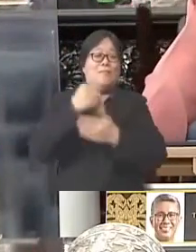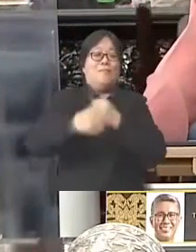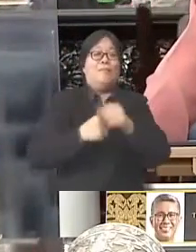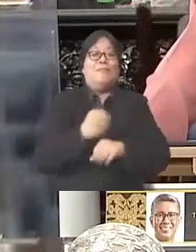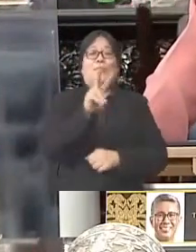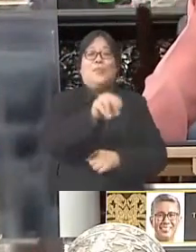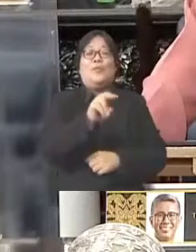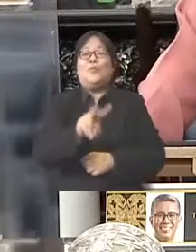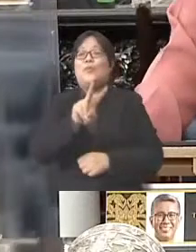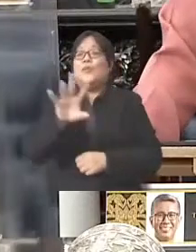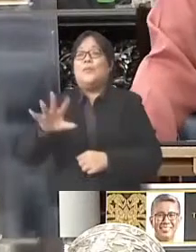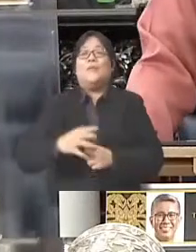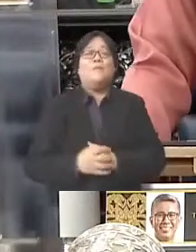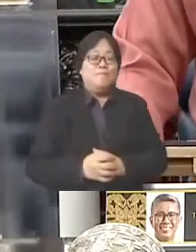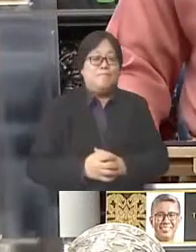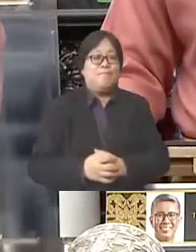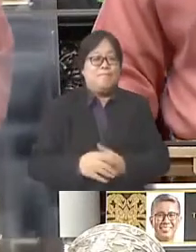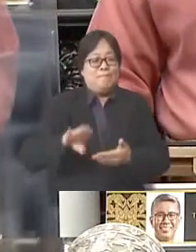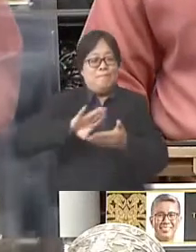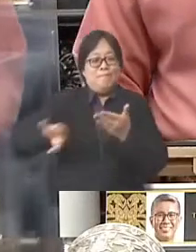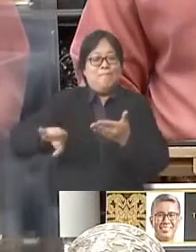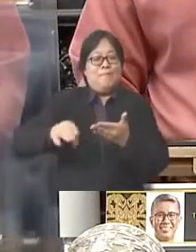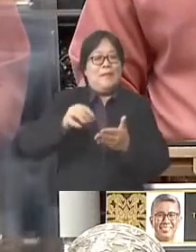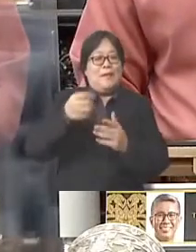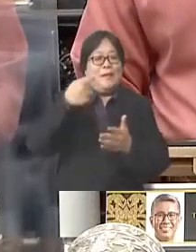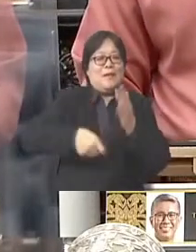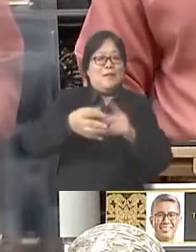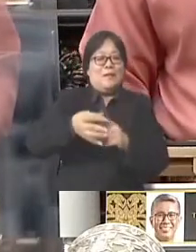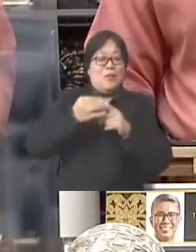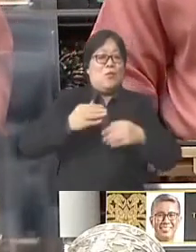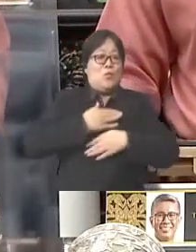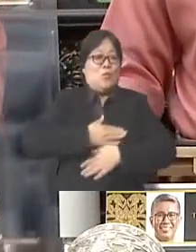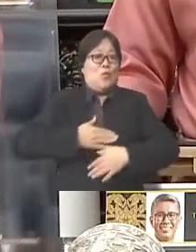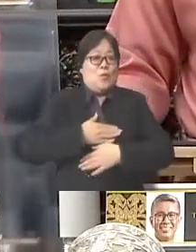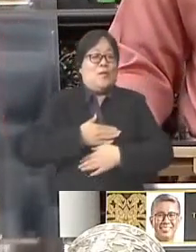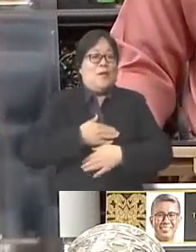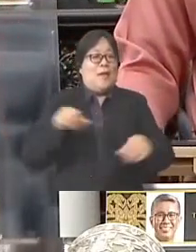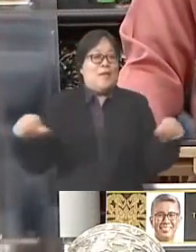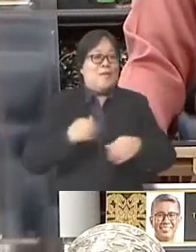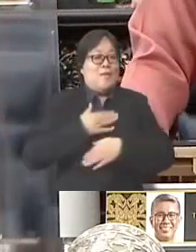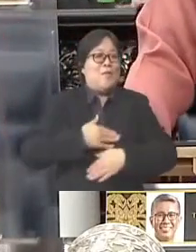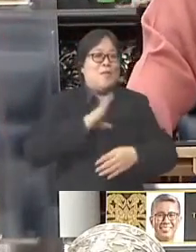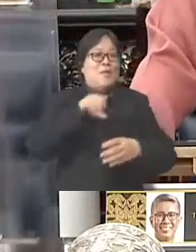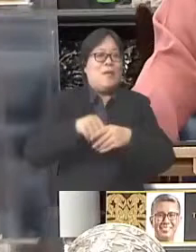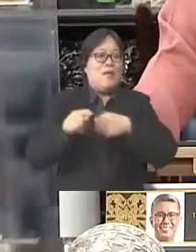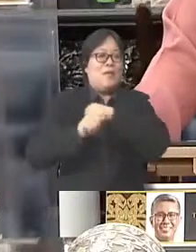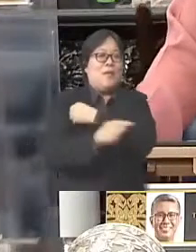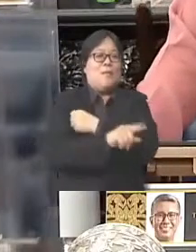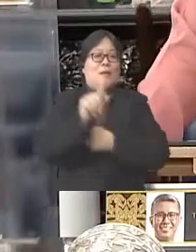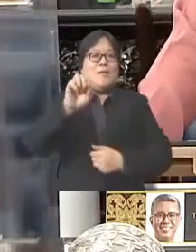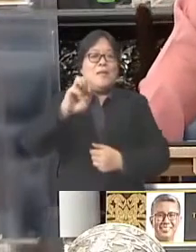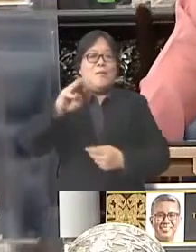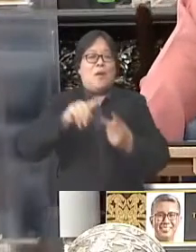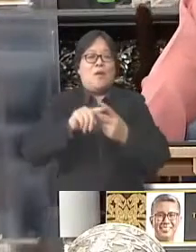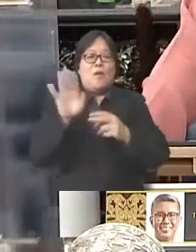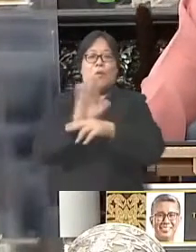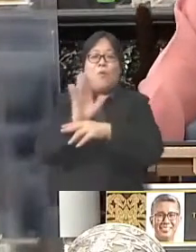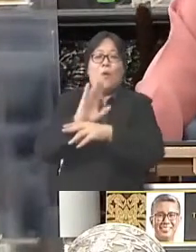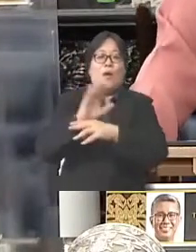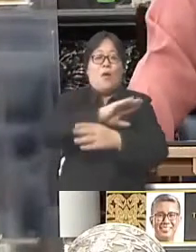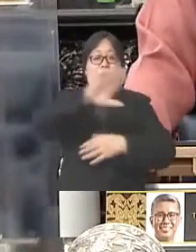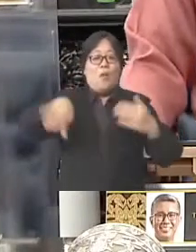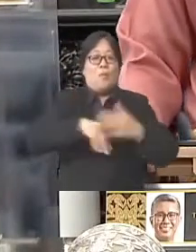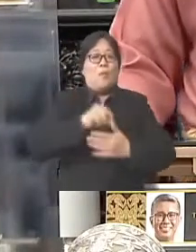tahun taksiran 20-25 pengecualian Duty hap beauty hiburan ke atas activity hiburan termasuk Taman tema dan panggung wayang di